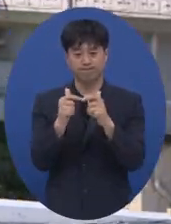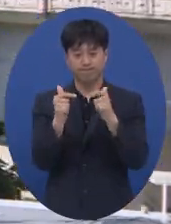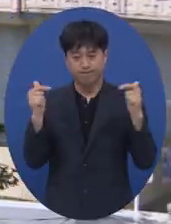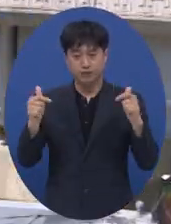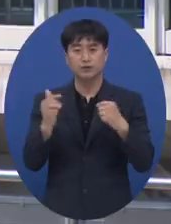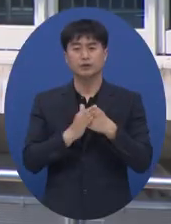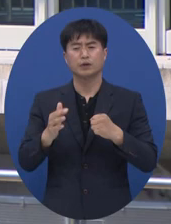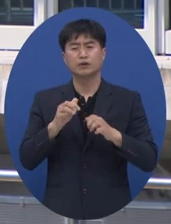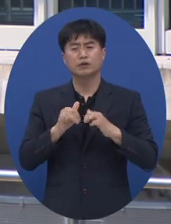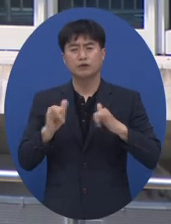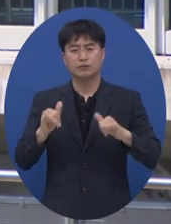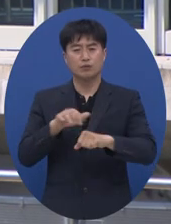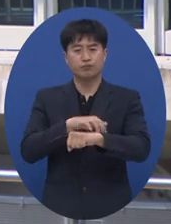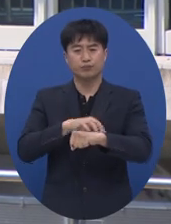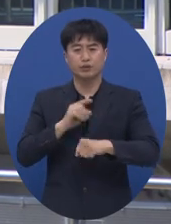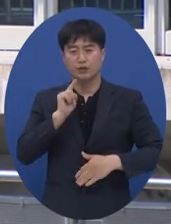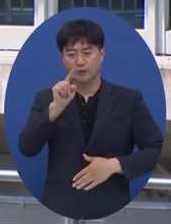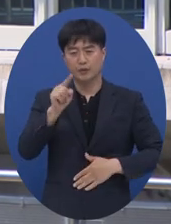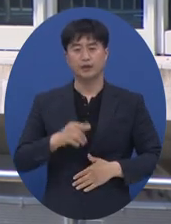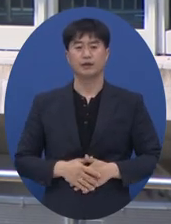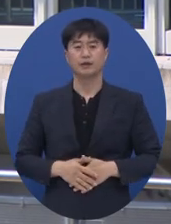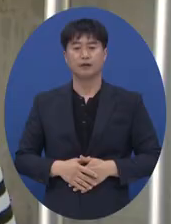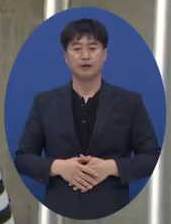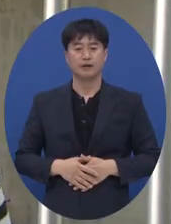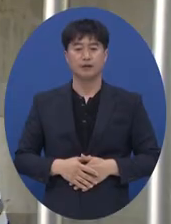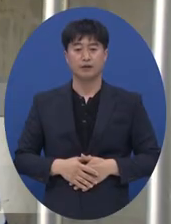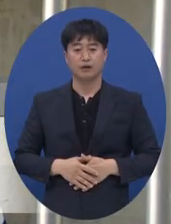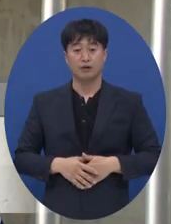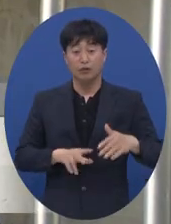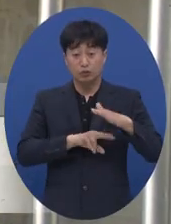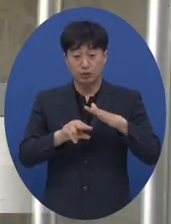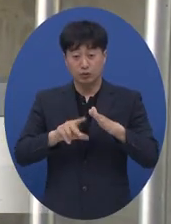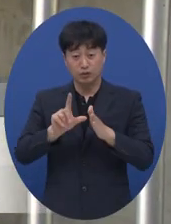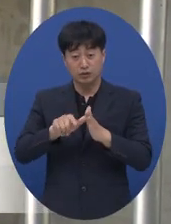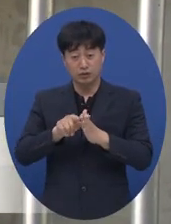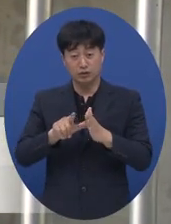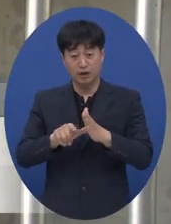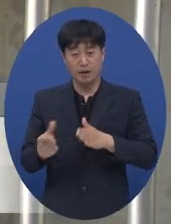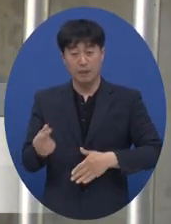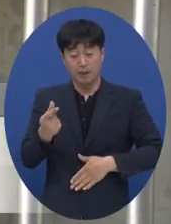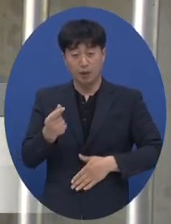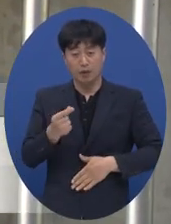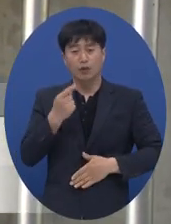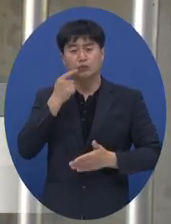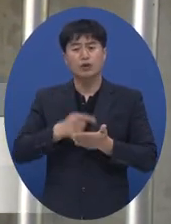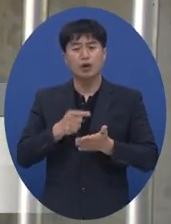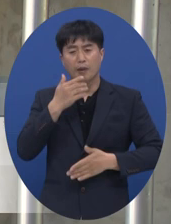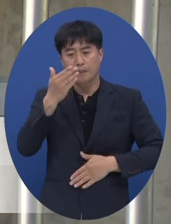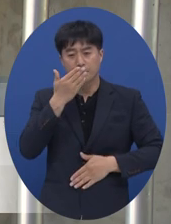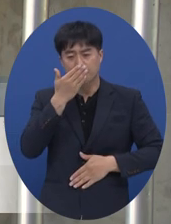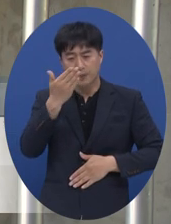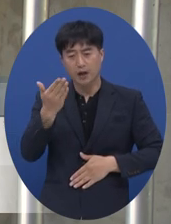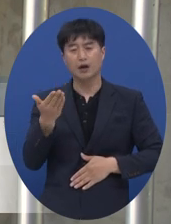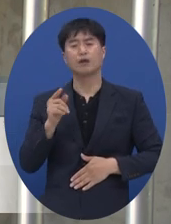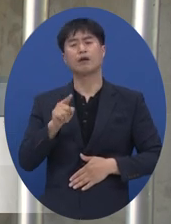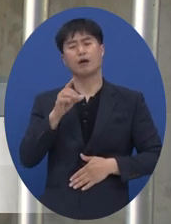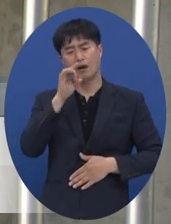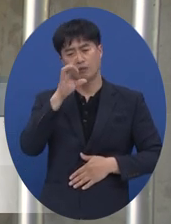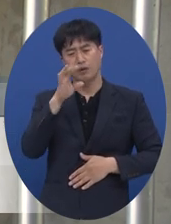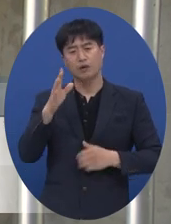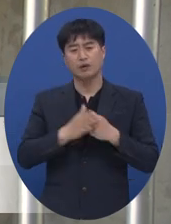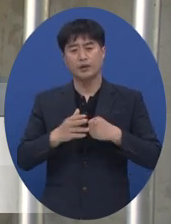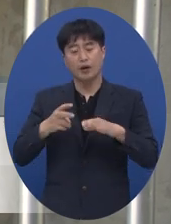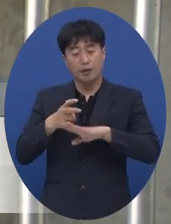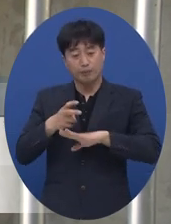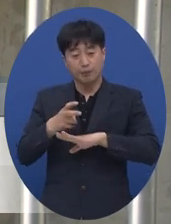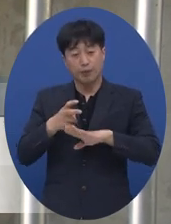탓에 시민들은 불편함을 호소하고 있습니다. 전철이 시간차가 빠르면은 좀 쉽게 갈수 있는데 그게 안